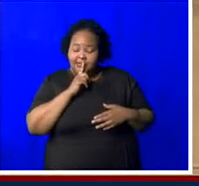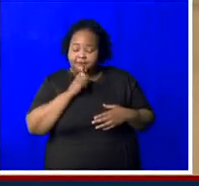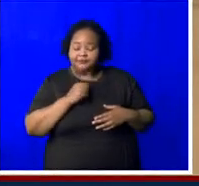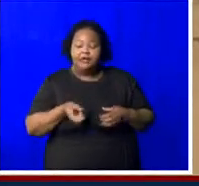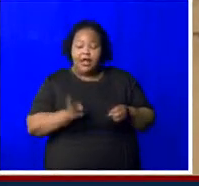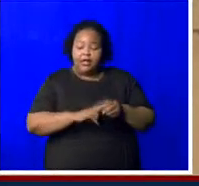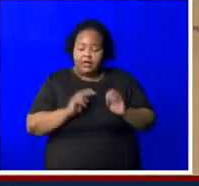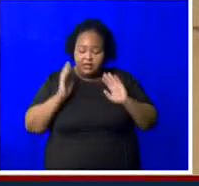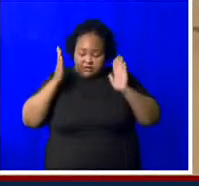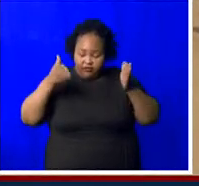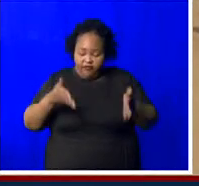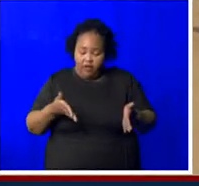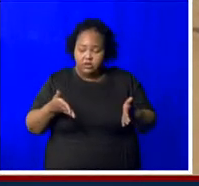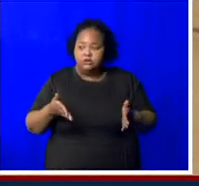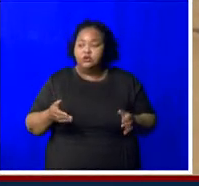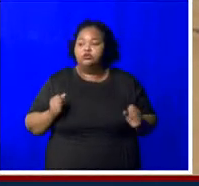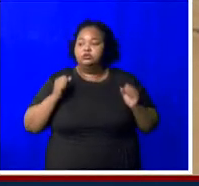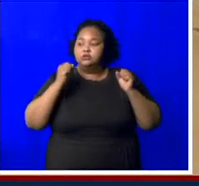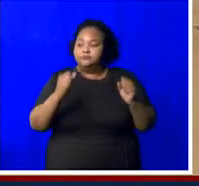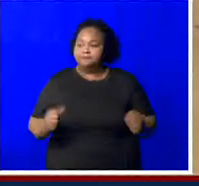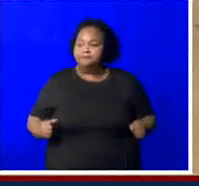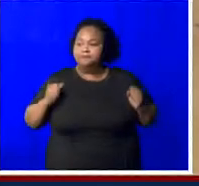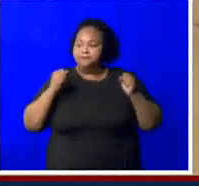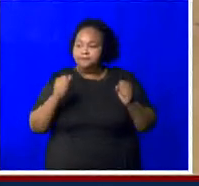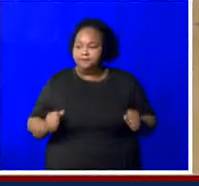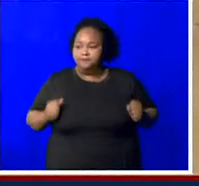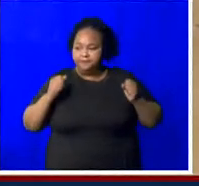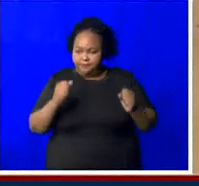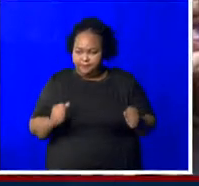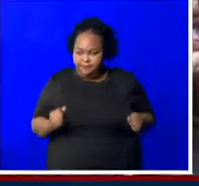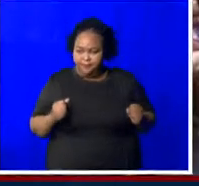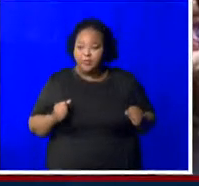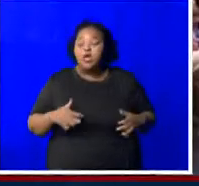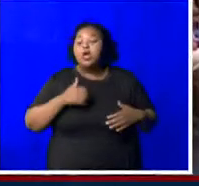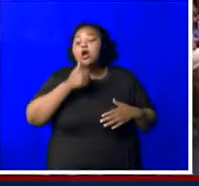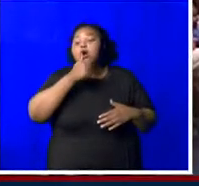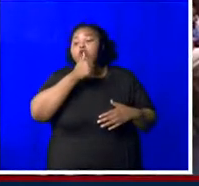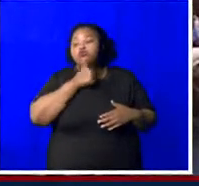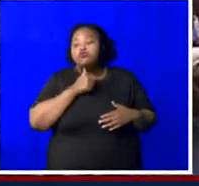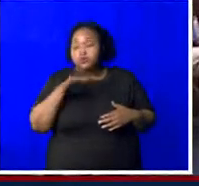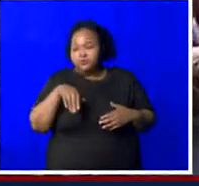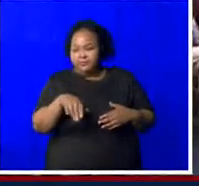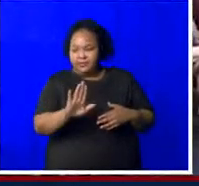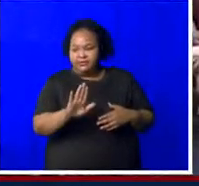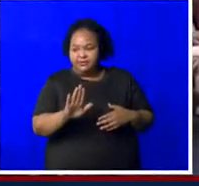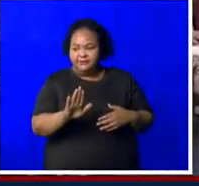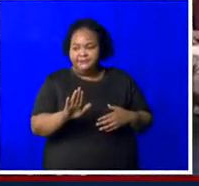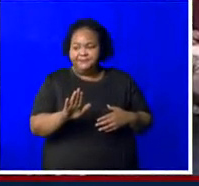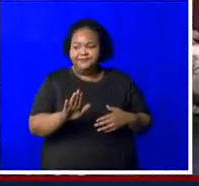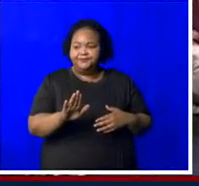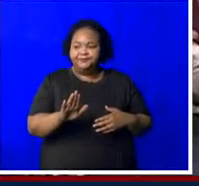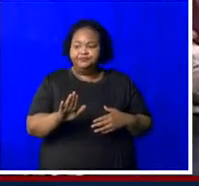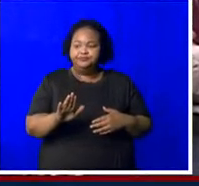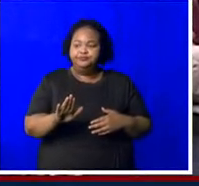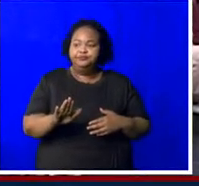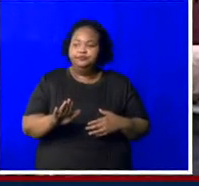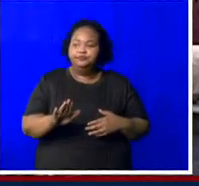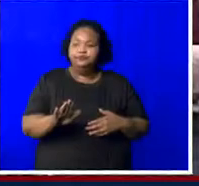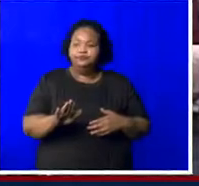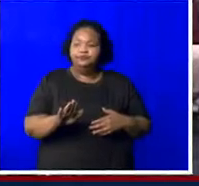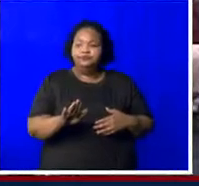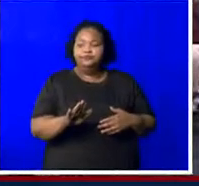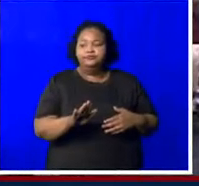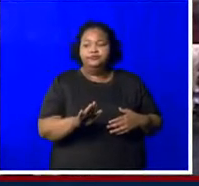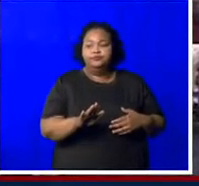i-railway bojanji, sebenzisa titimela, i-agenda. Lekhuluma